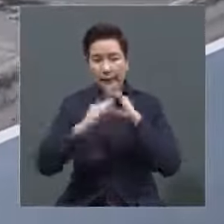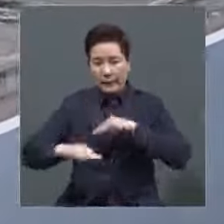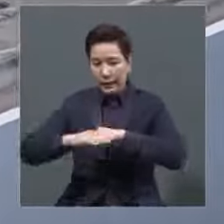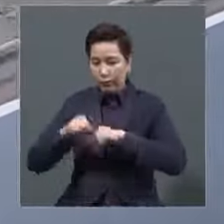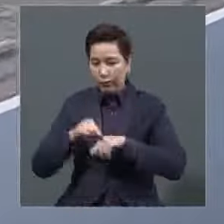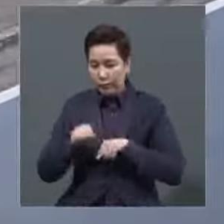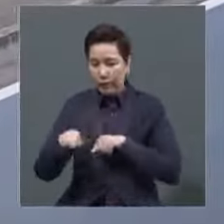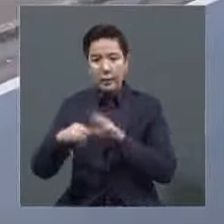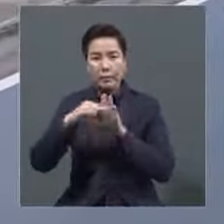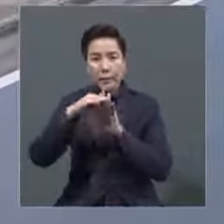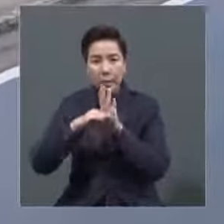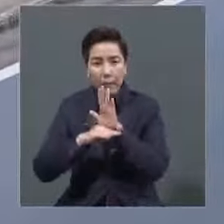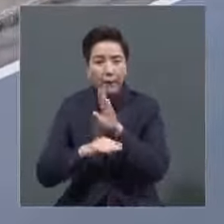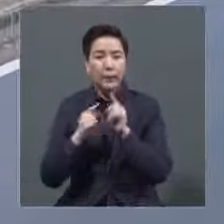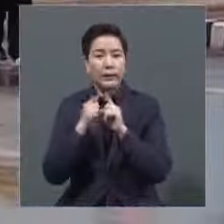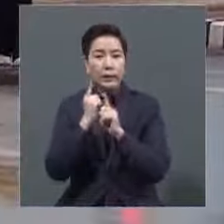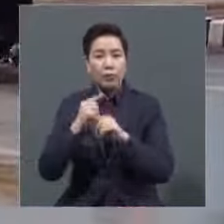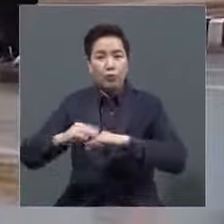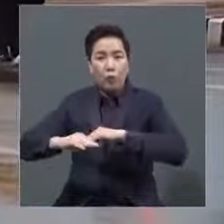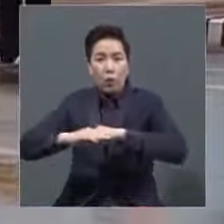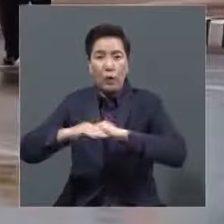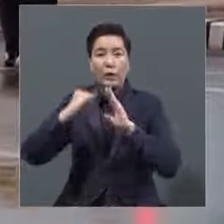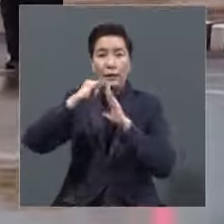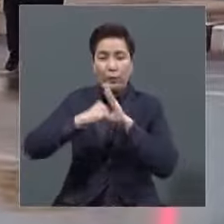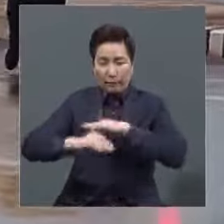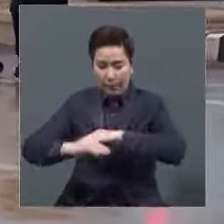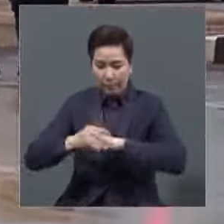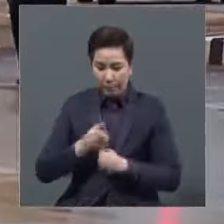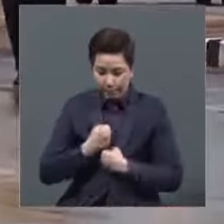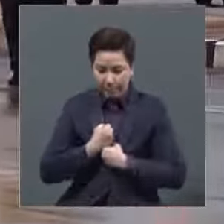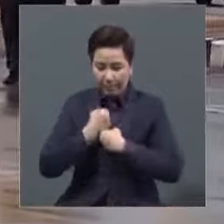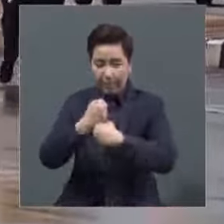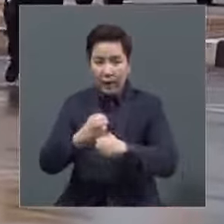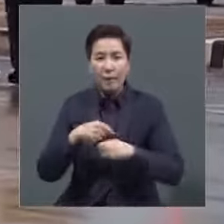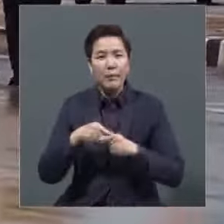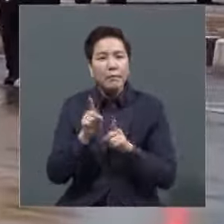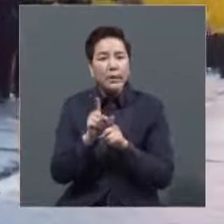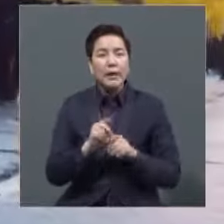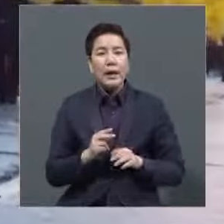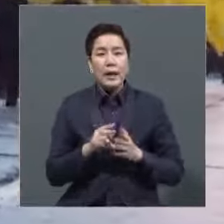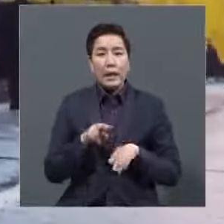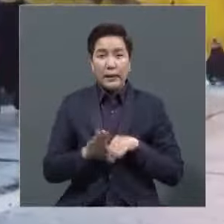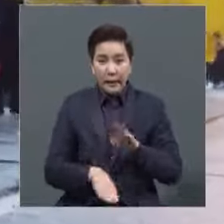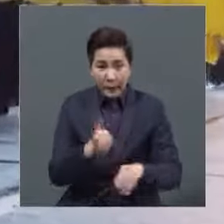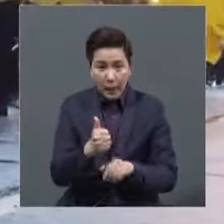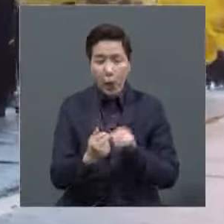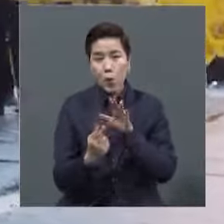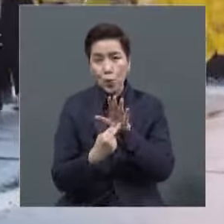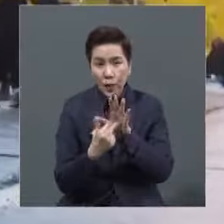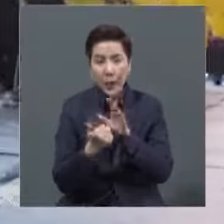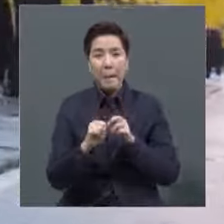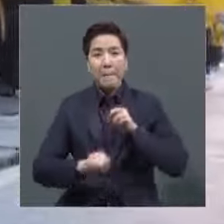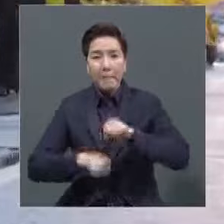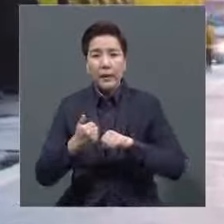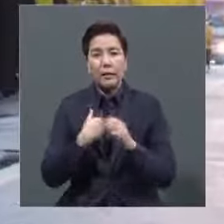พร้อมส่งต่อธงตราสัญลักษณ์ให้กับอำเภอหรือจังหวัดข้างเคียงที่เป็นจังหวัดเป้าหมายในลำดับถัดไปณบริเวณรอยต่อของแต่